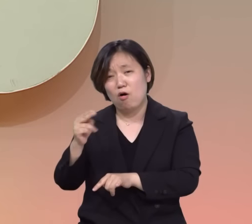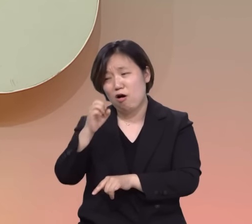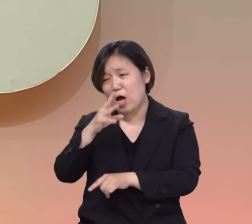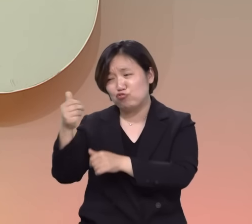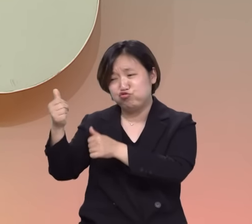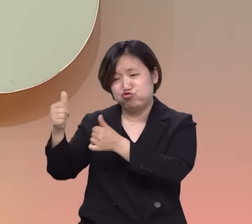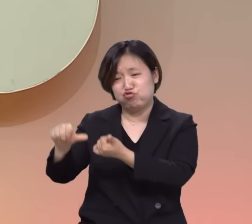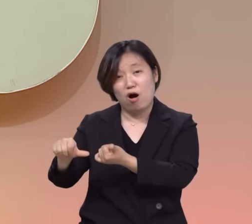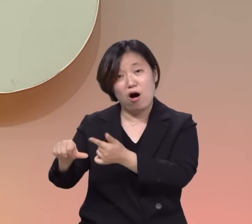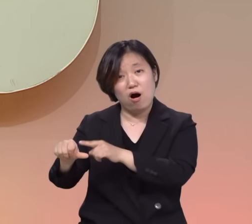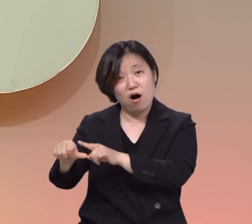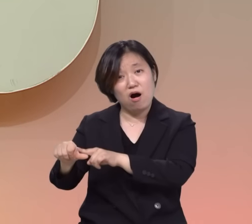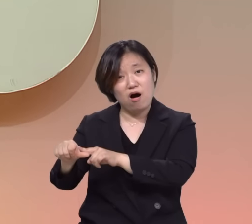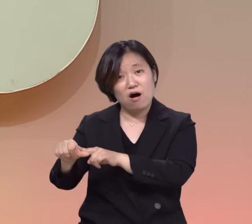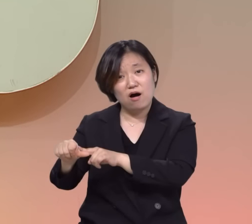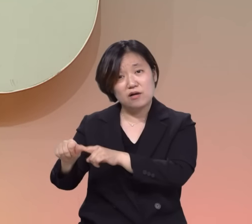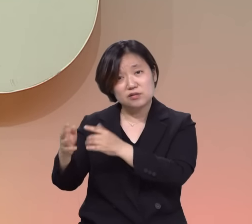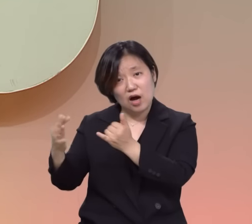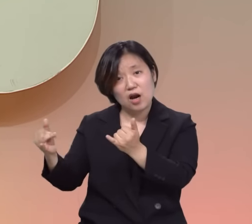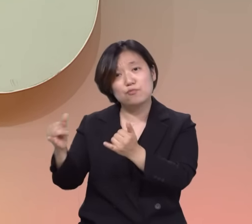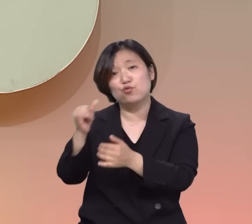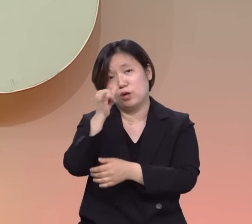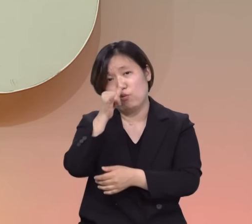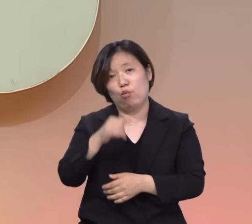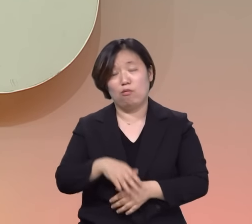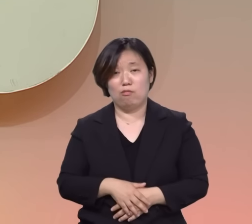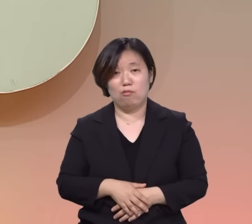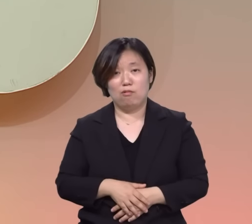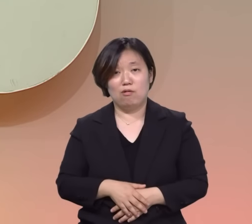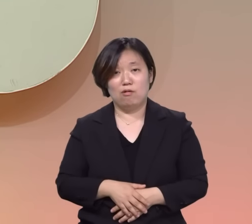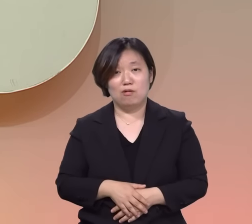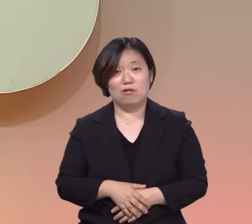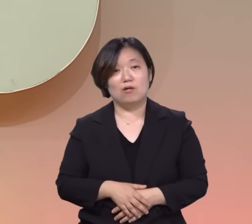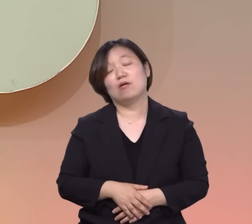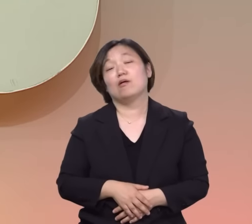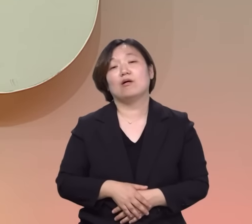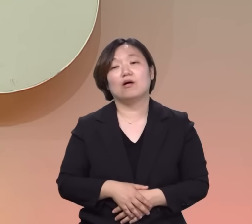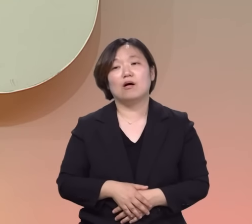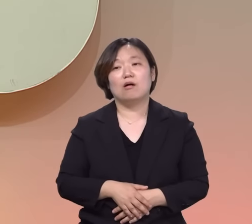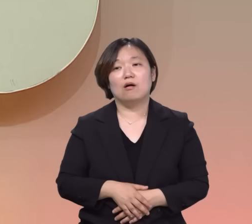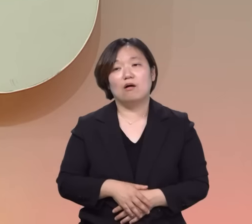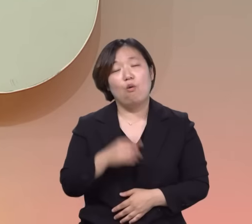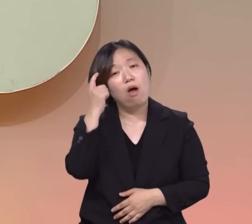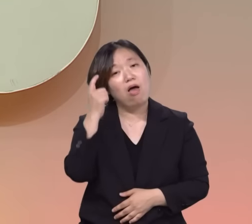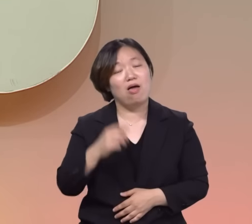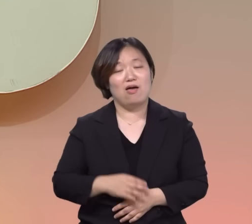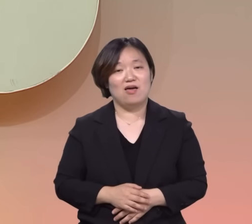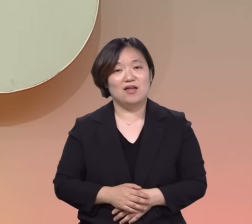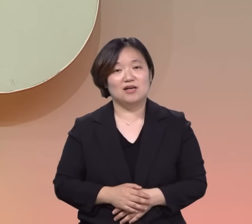세상을 세상의 인연에 다해서 떠나신 분들도 계시고 정말